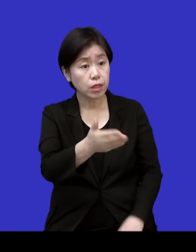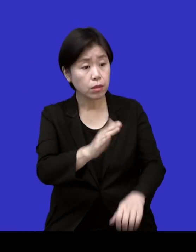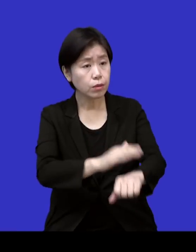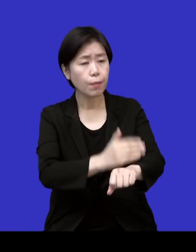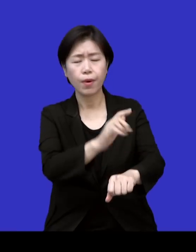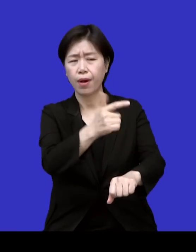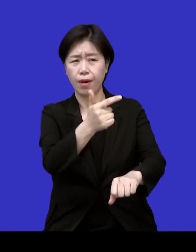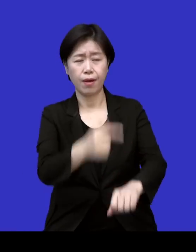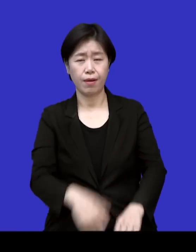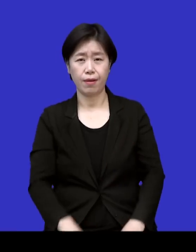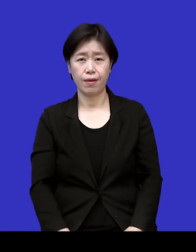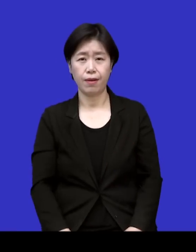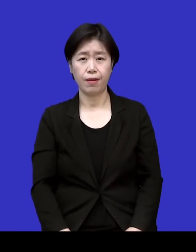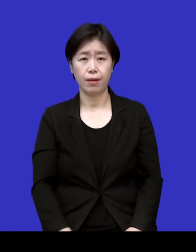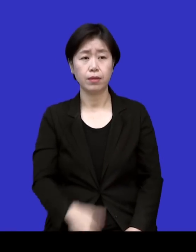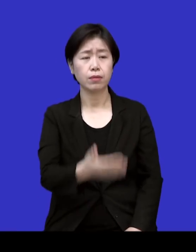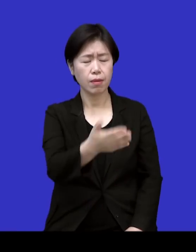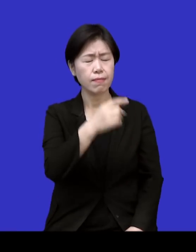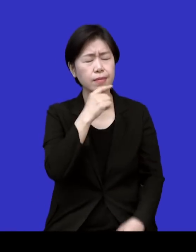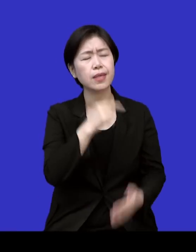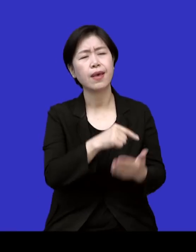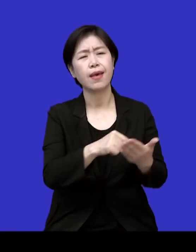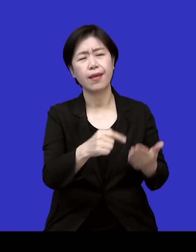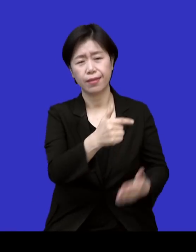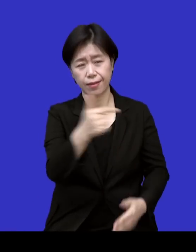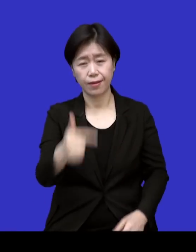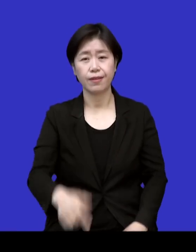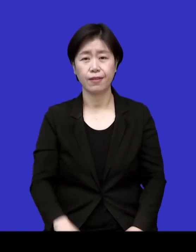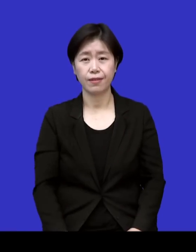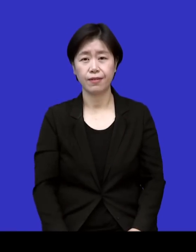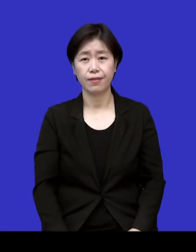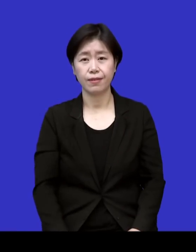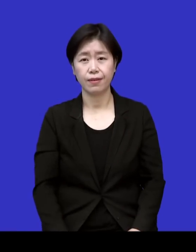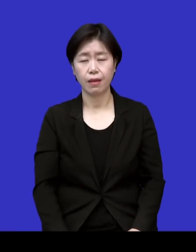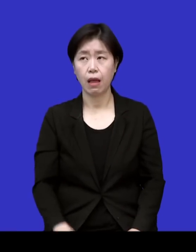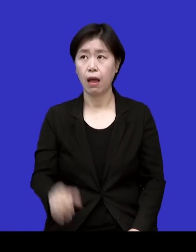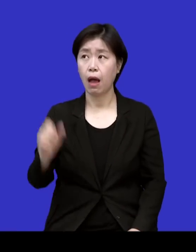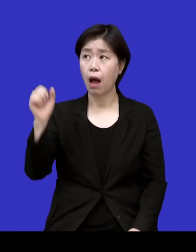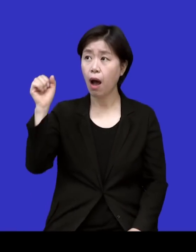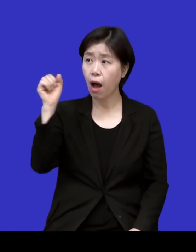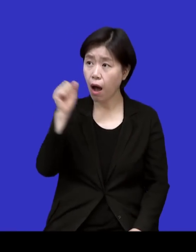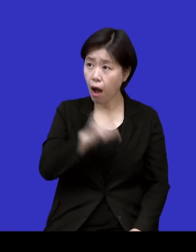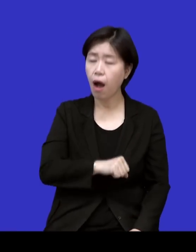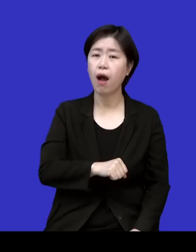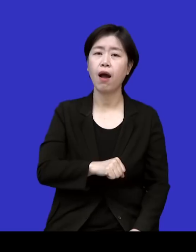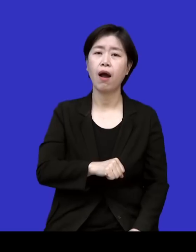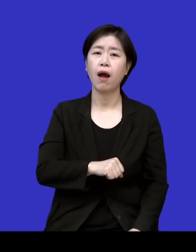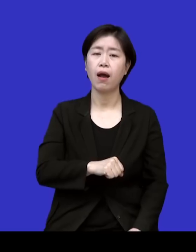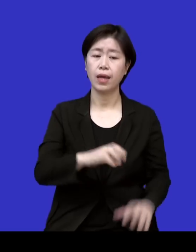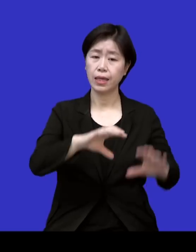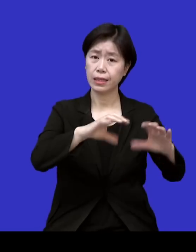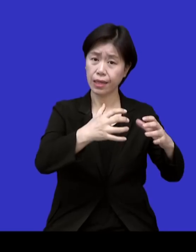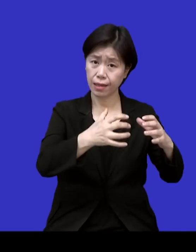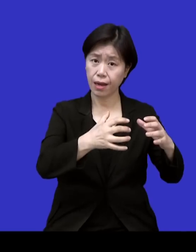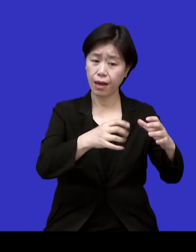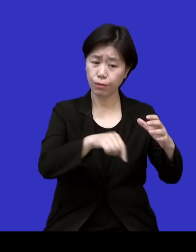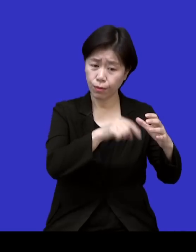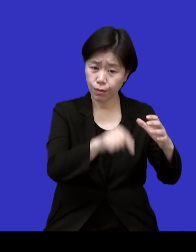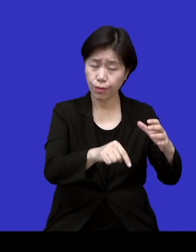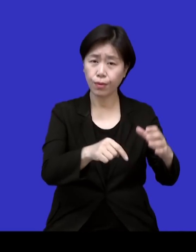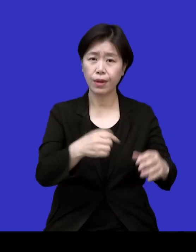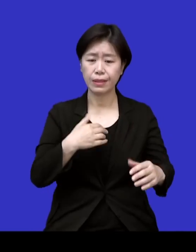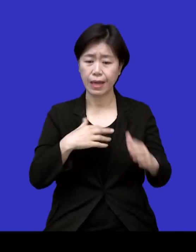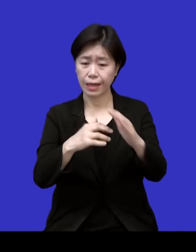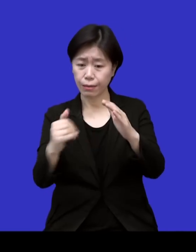내가 피해자구나. 네. 그 가정으로부터의 피해자, 그리고 또 세상으로부터의 그런 피해자,